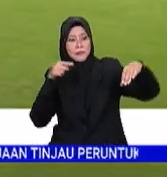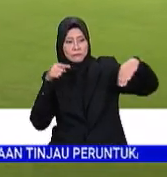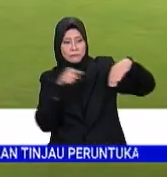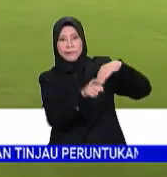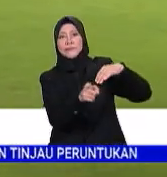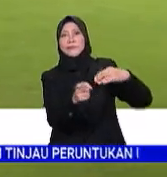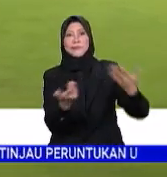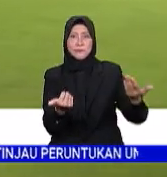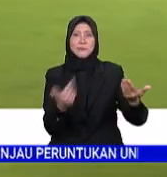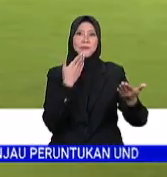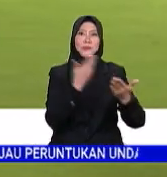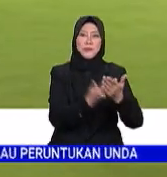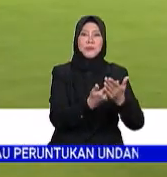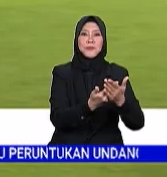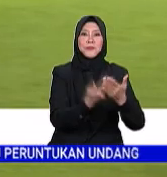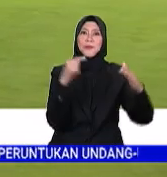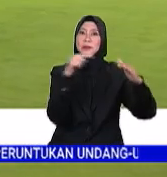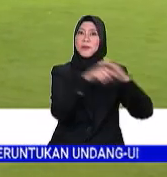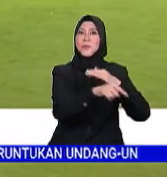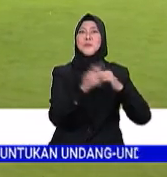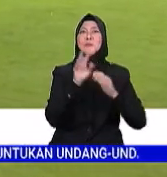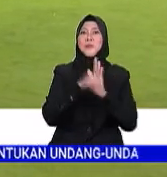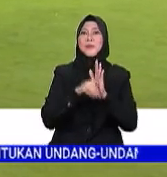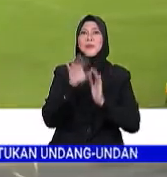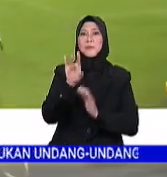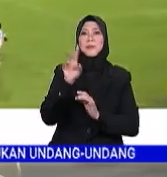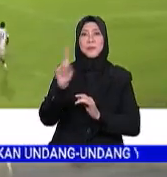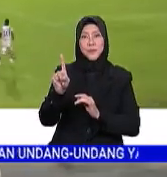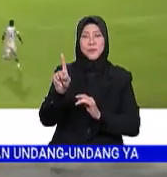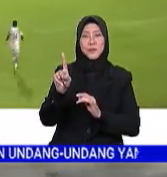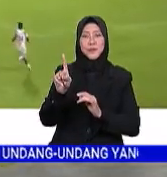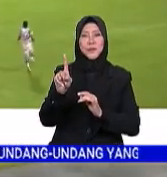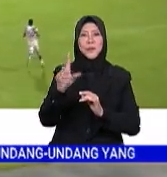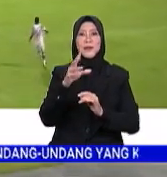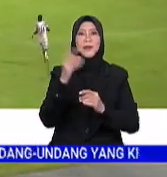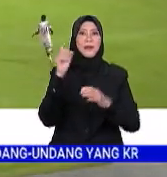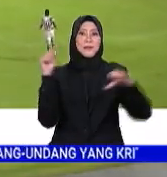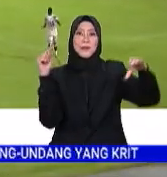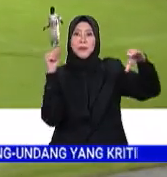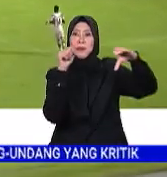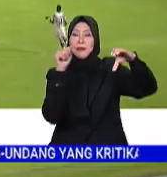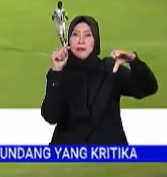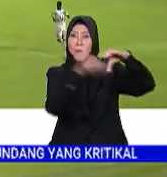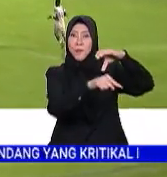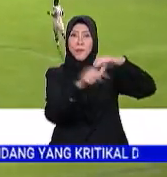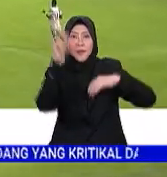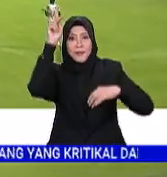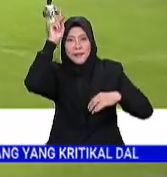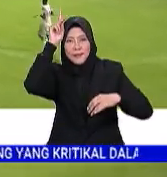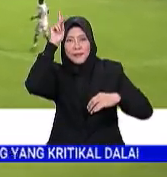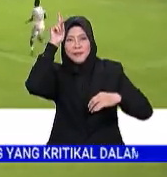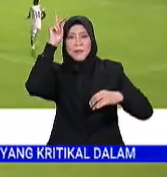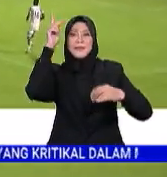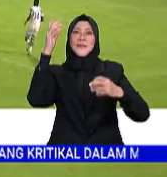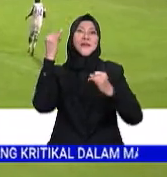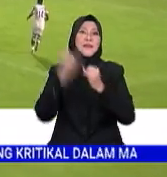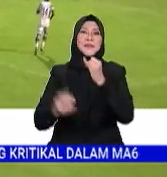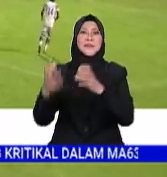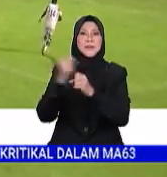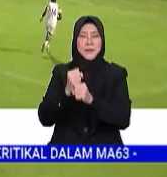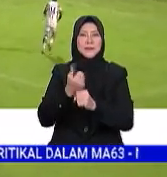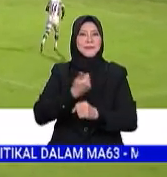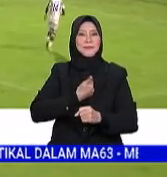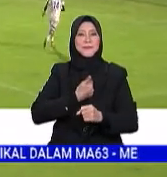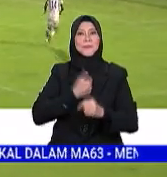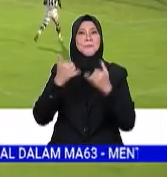disunnahkan dengan baik masuki menit ke-81 kekebalan pintu gold lantai United akhirnya dipolosin melalui